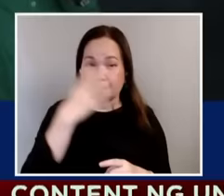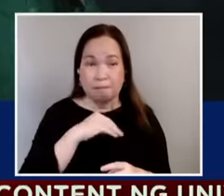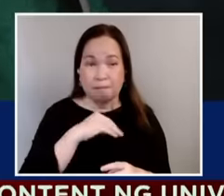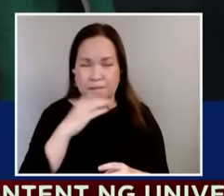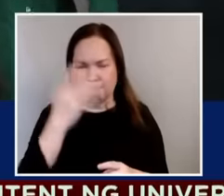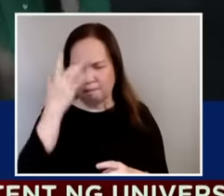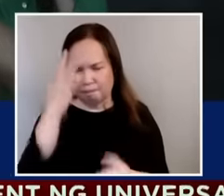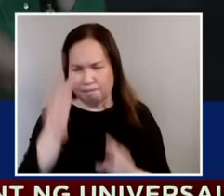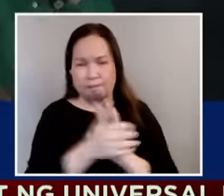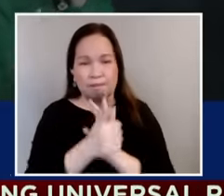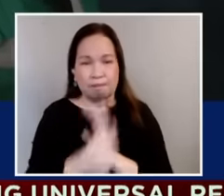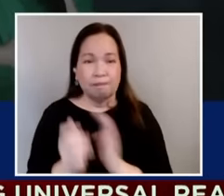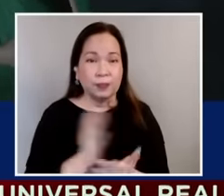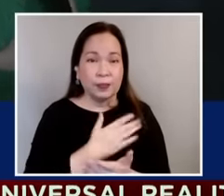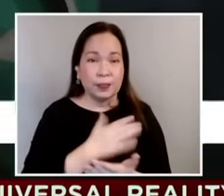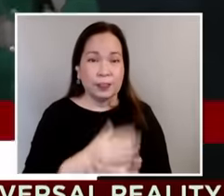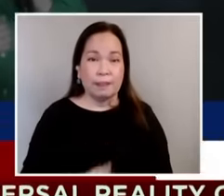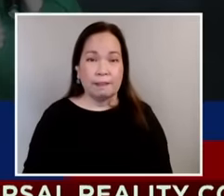kumanta.